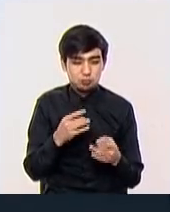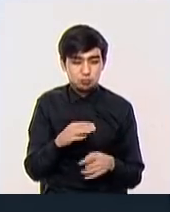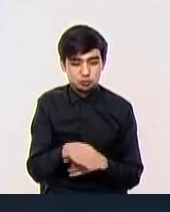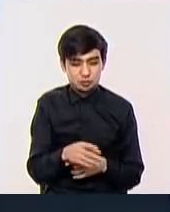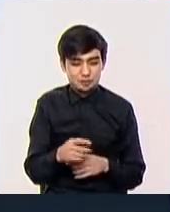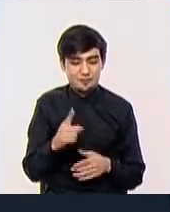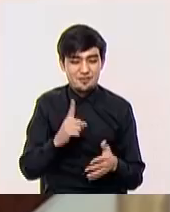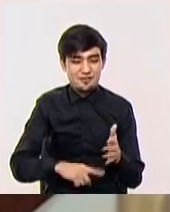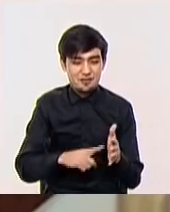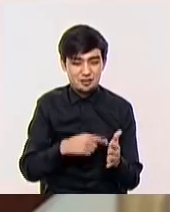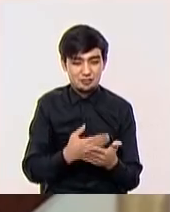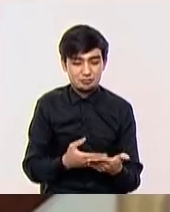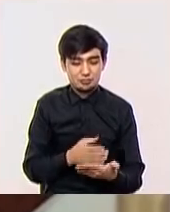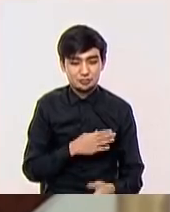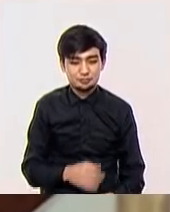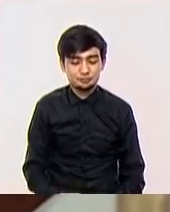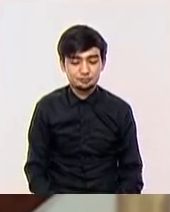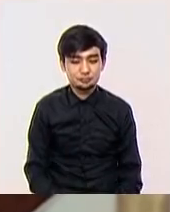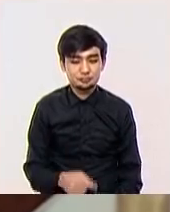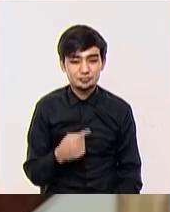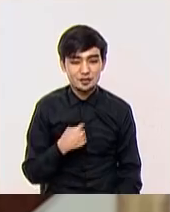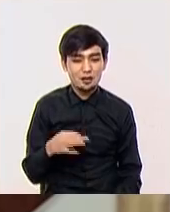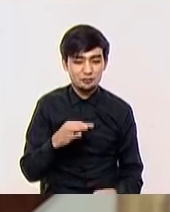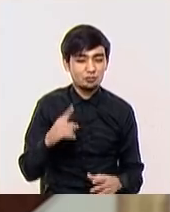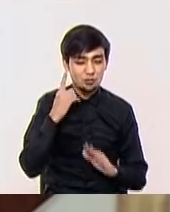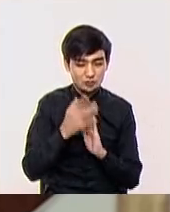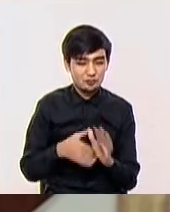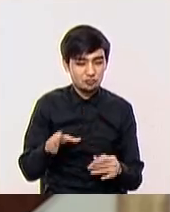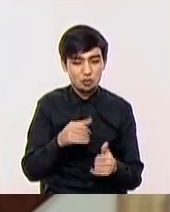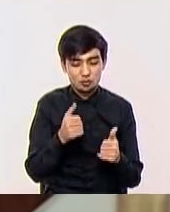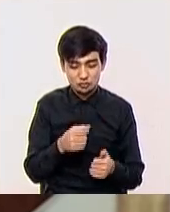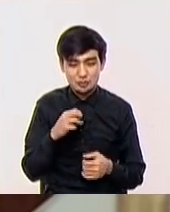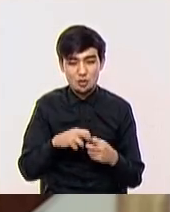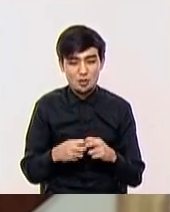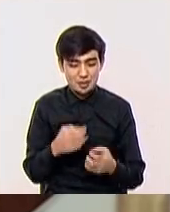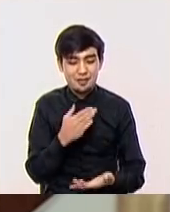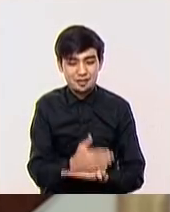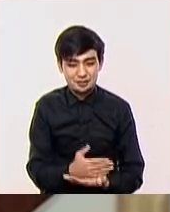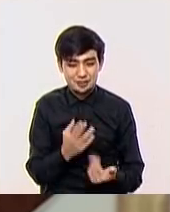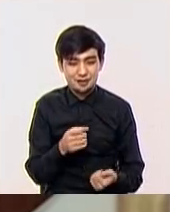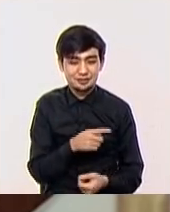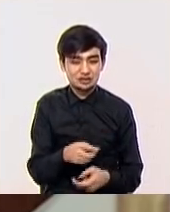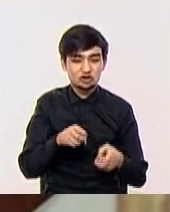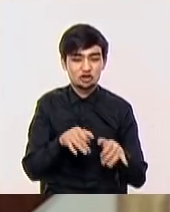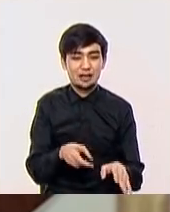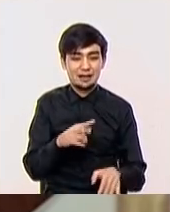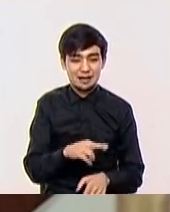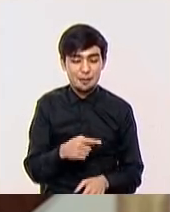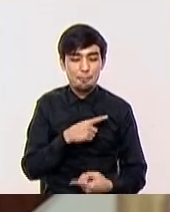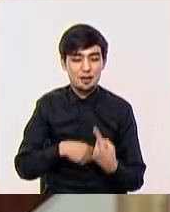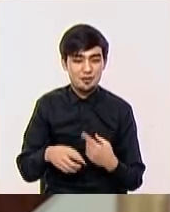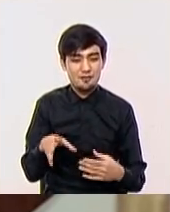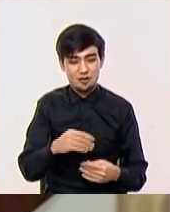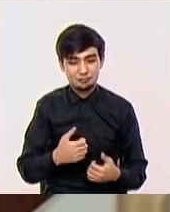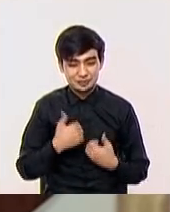шақырды. Мен барлығын жақсы түсінемін. Проблемалар бар. Оларды шешу үшін біз